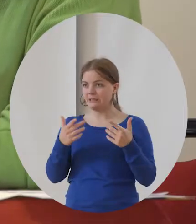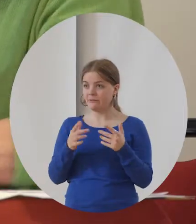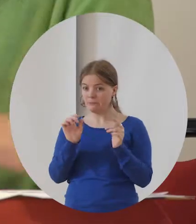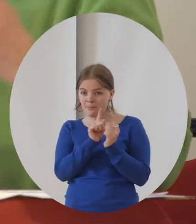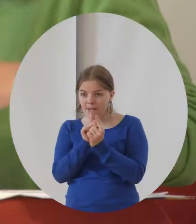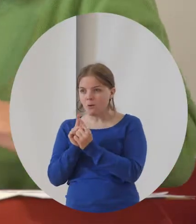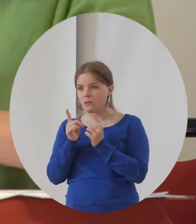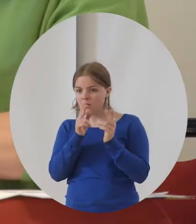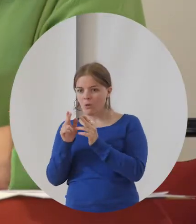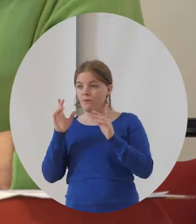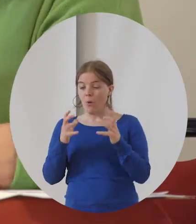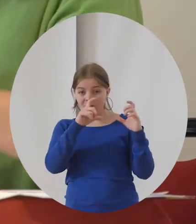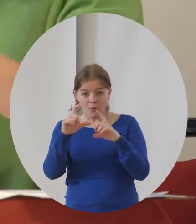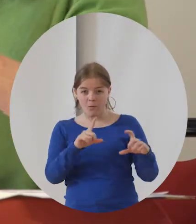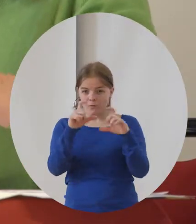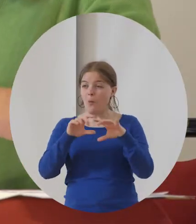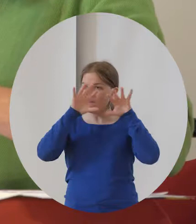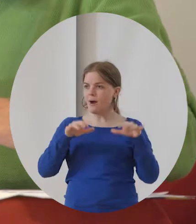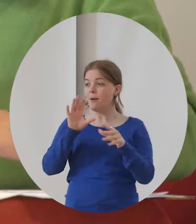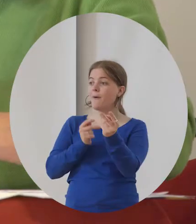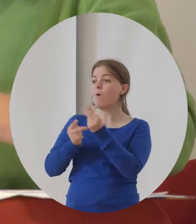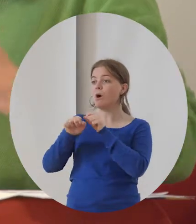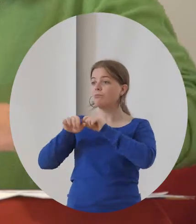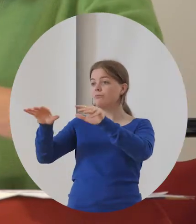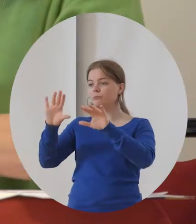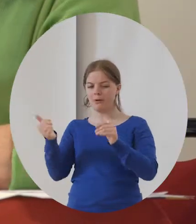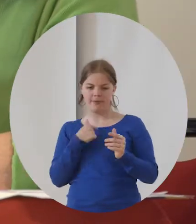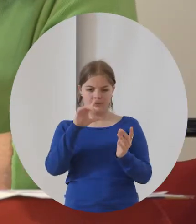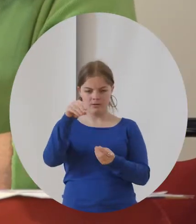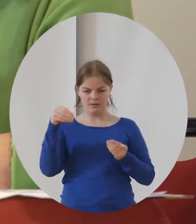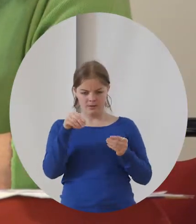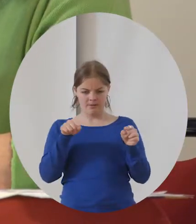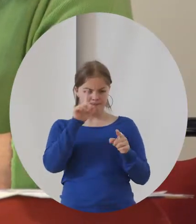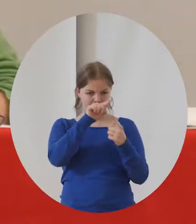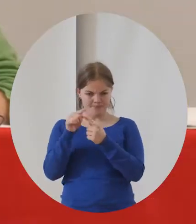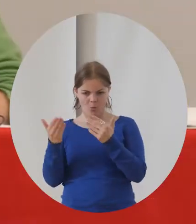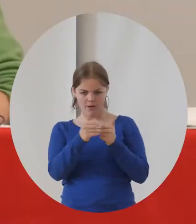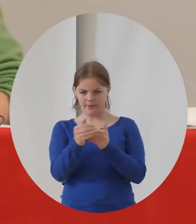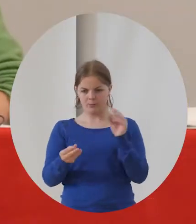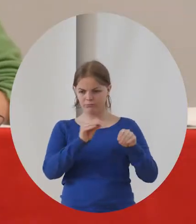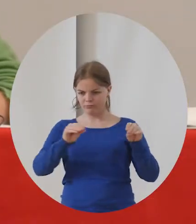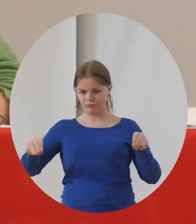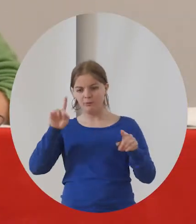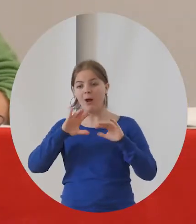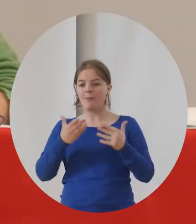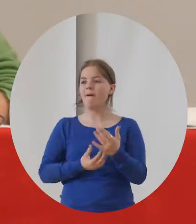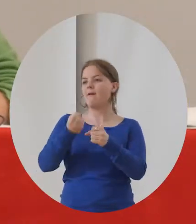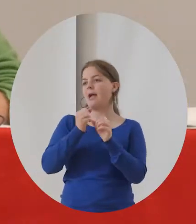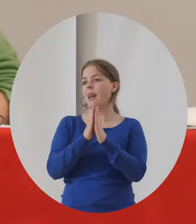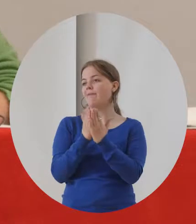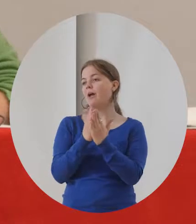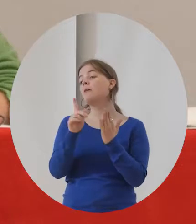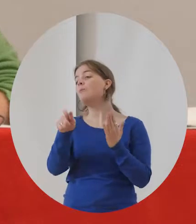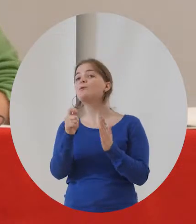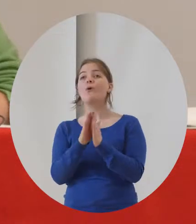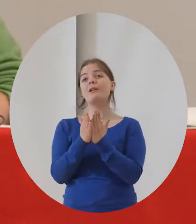photos et de les envoyer pour qu'après, on les répertorie par item et qu'on puisse en faire un livret. Mais évidemment, ce livret ne sera jamais clos.